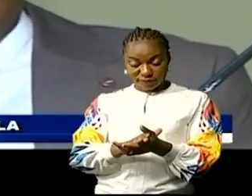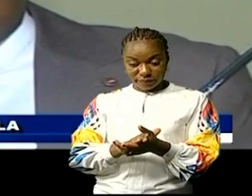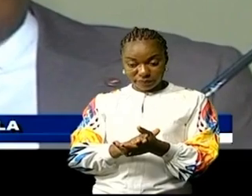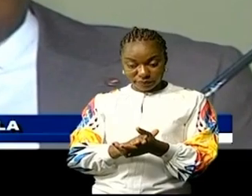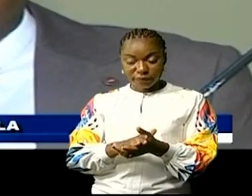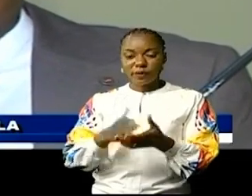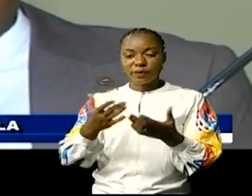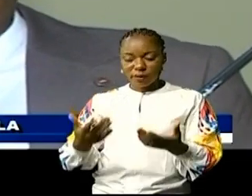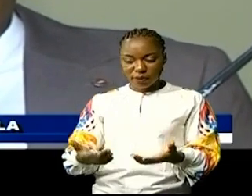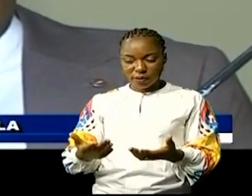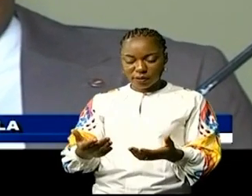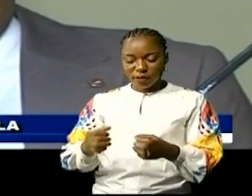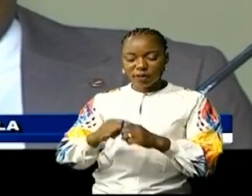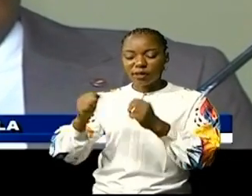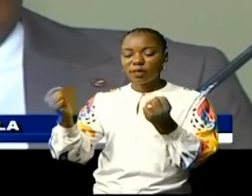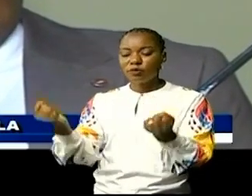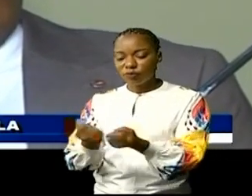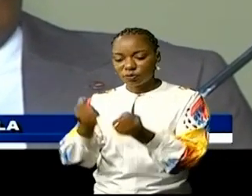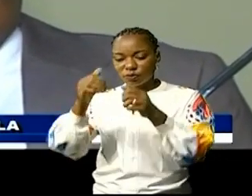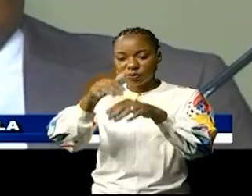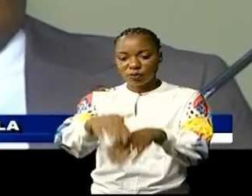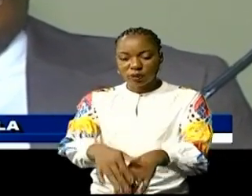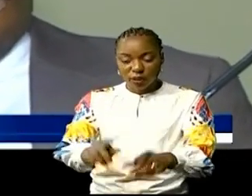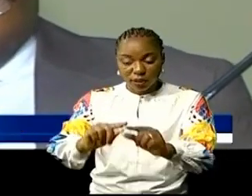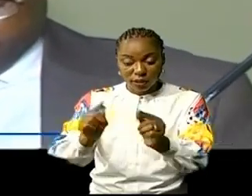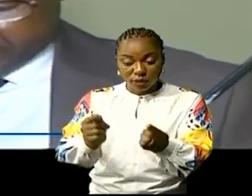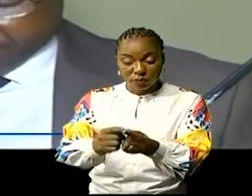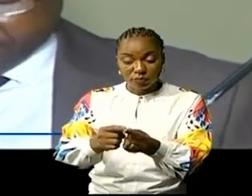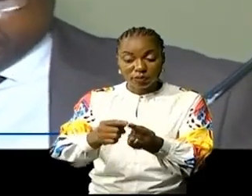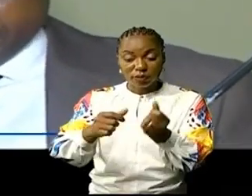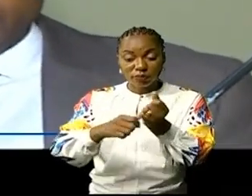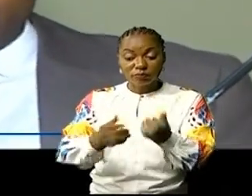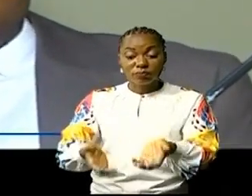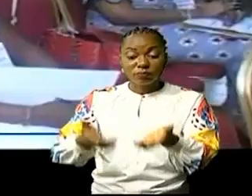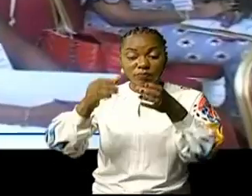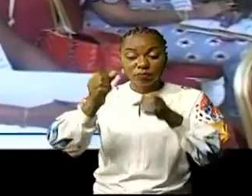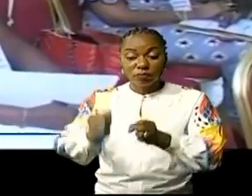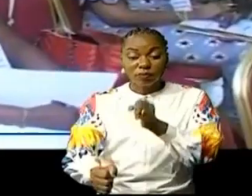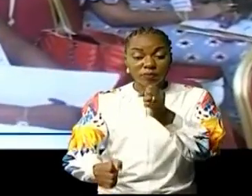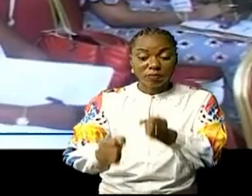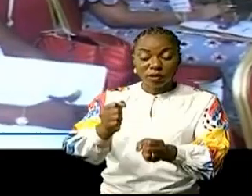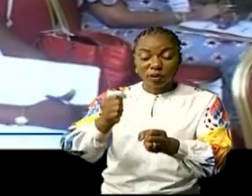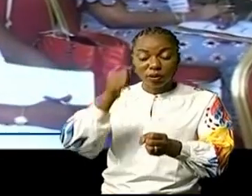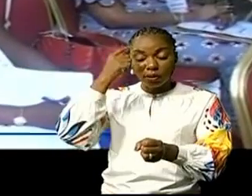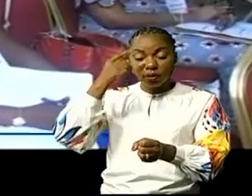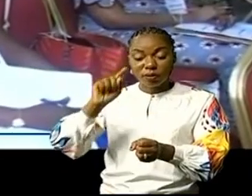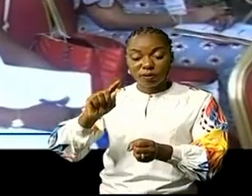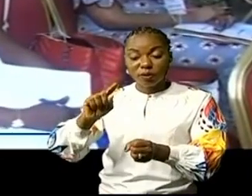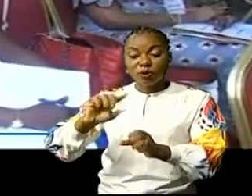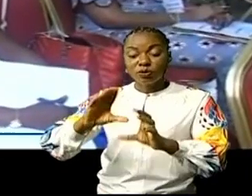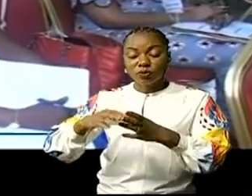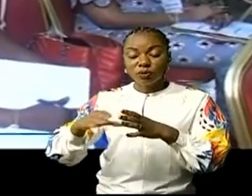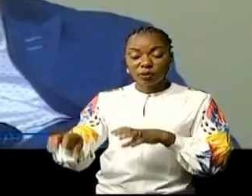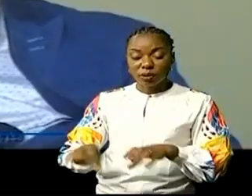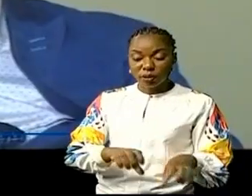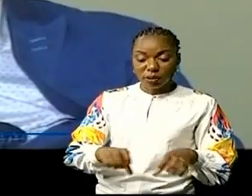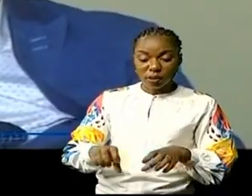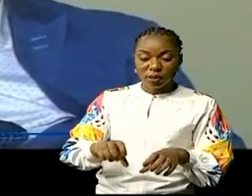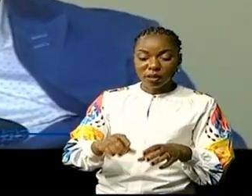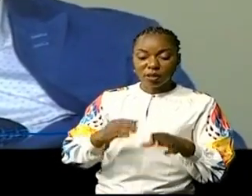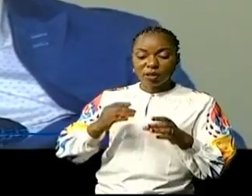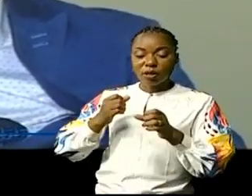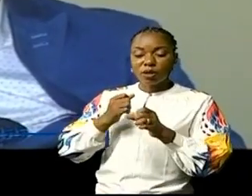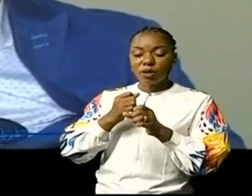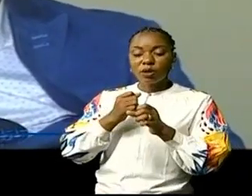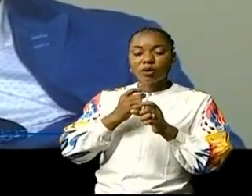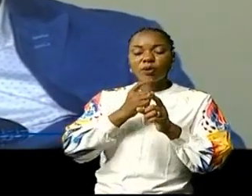prend une vitesse de croisière quant à collectivité ainsi que tous ces arguments féminins contre la sur